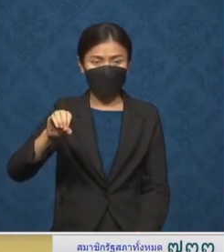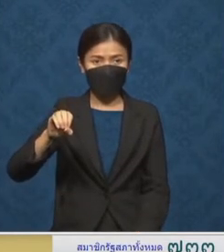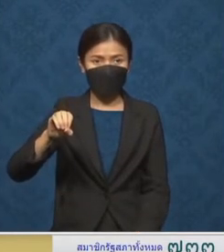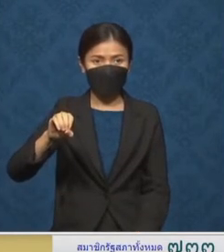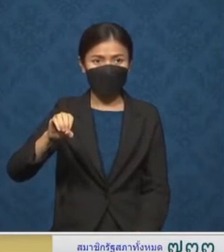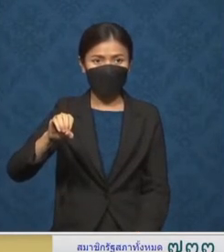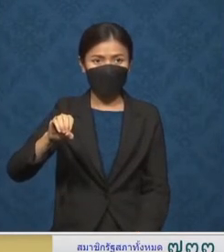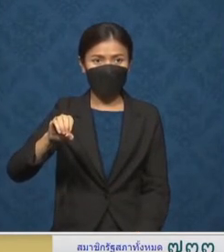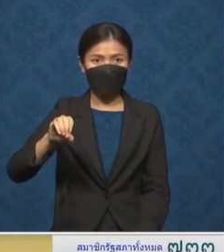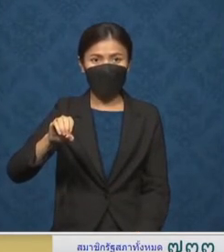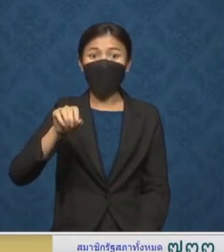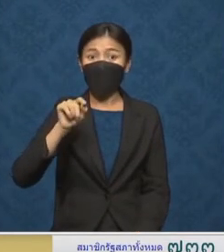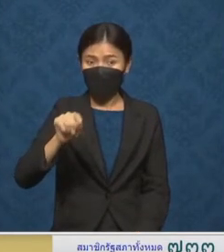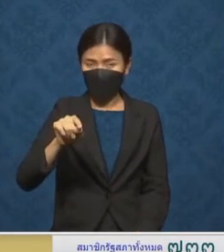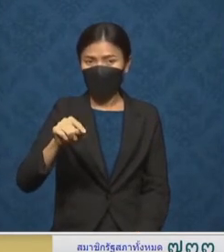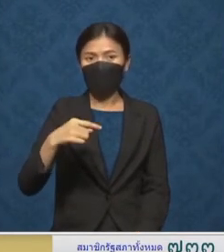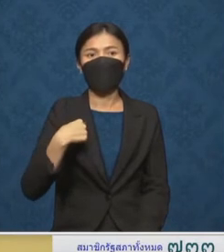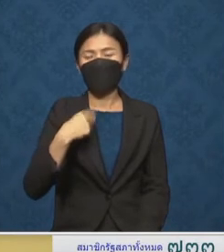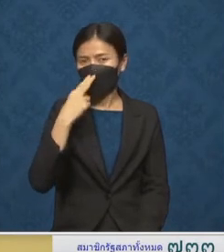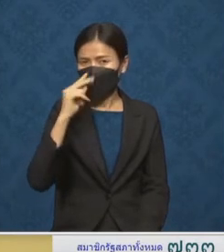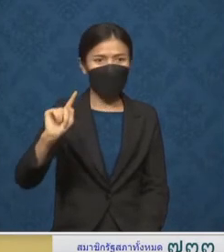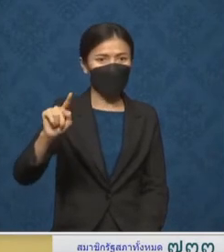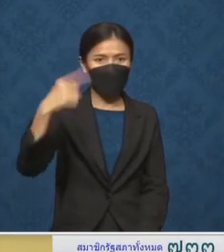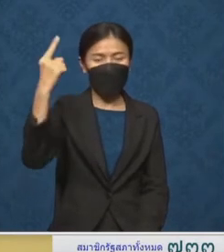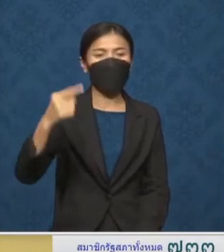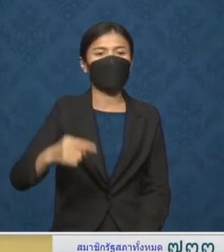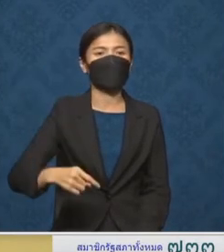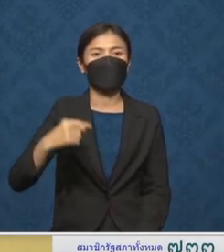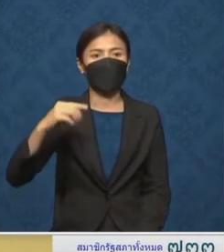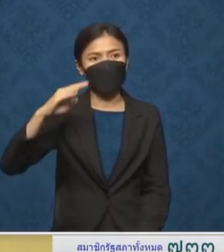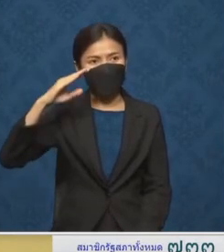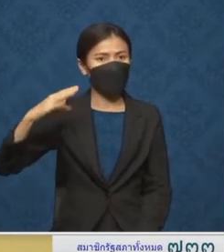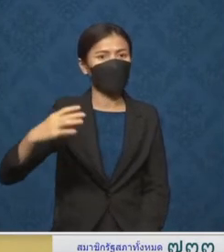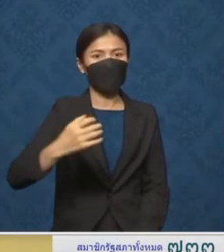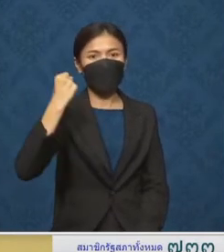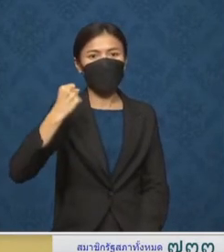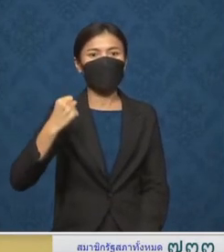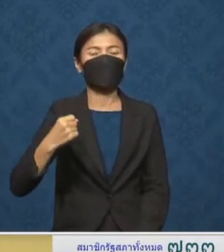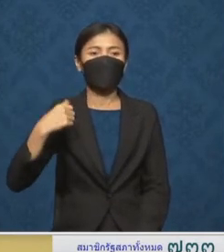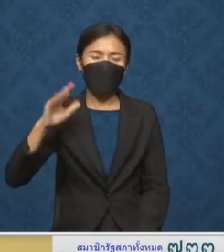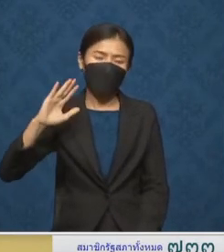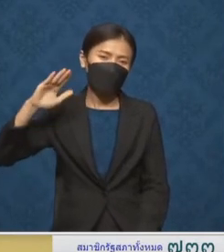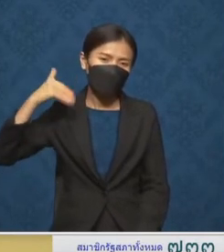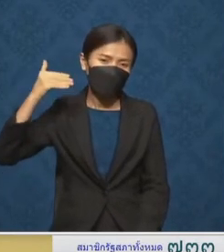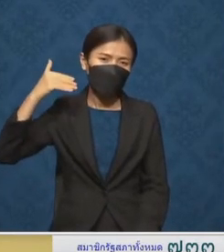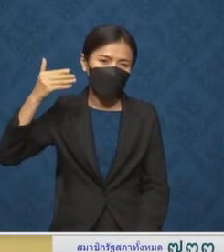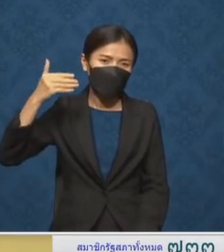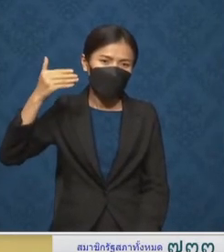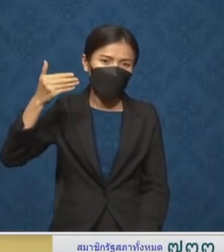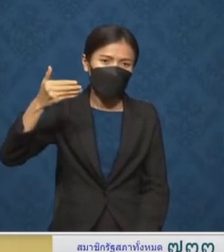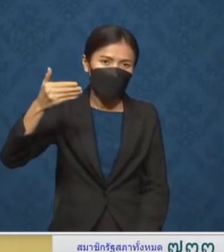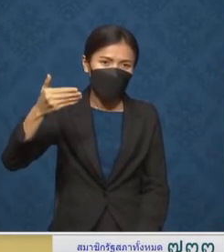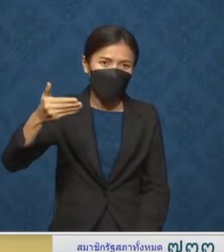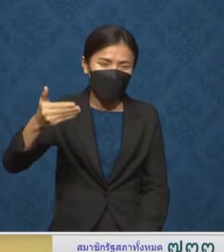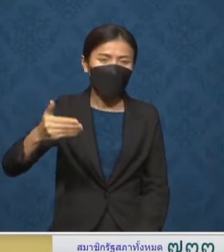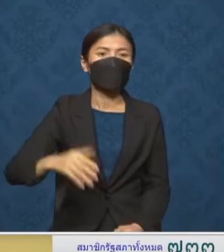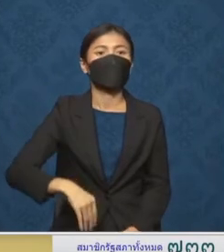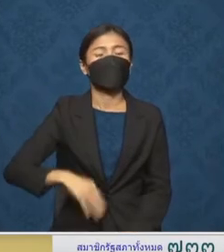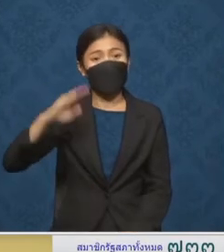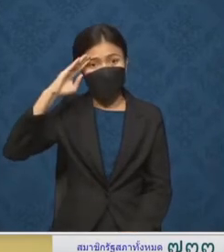เป็นต้นแบบของการยึดอำนาจในประเทศไทยหลังจากนั้นเรื่อยมาคือการทำ